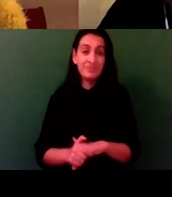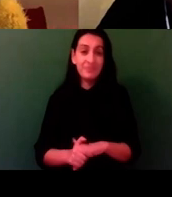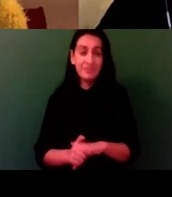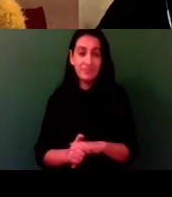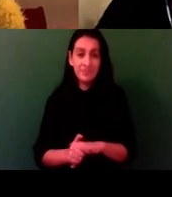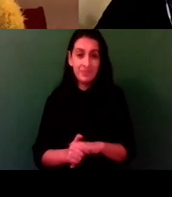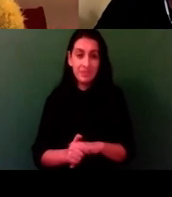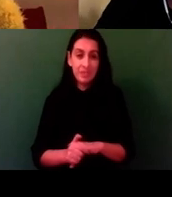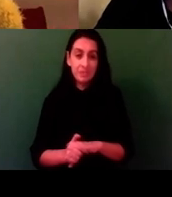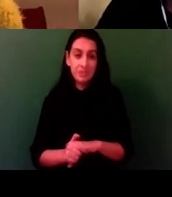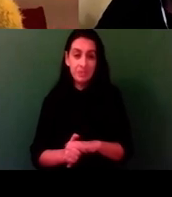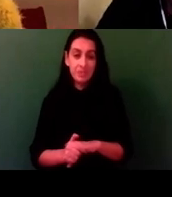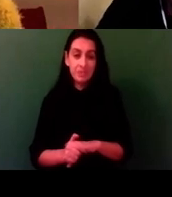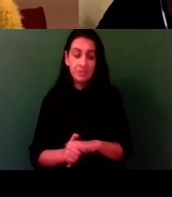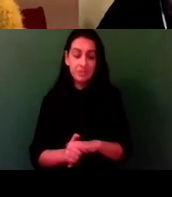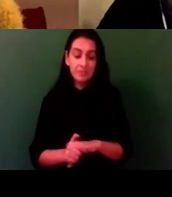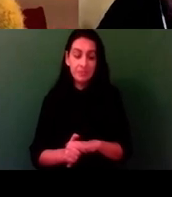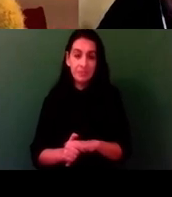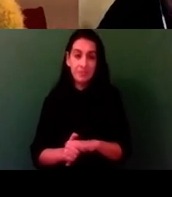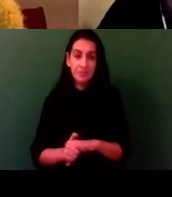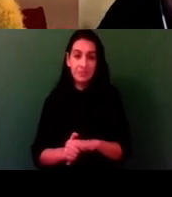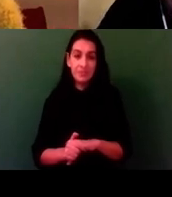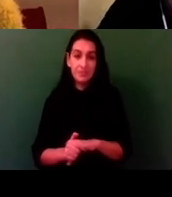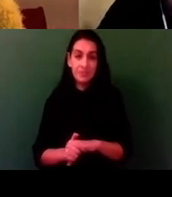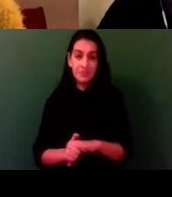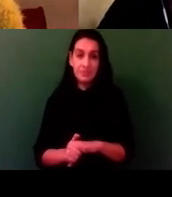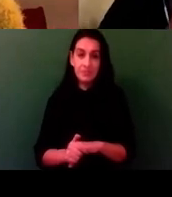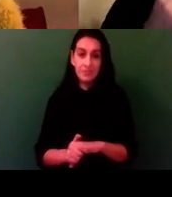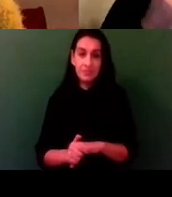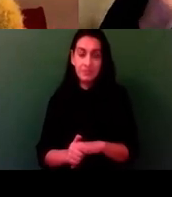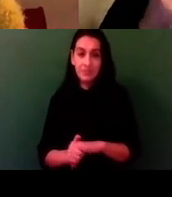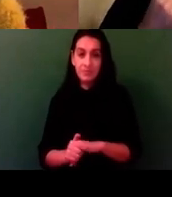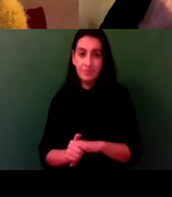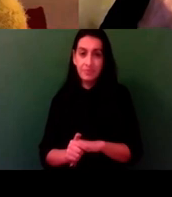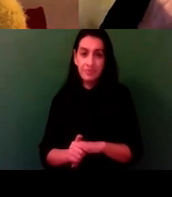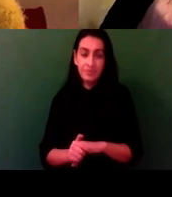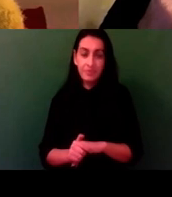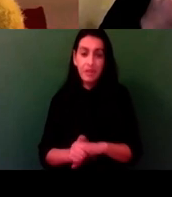belirlemeyi amaçlaması sebebiyle bizi ister istemez kusurlu bir katılımcı sürece zorunlu olarak götürüyor.